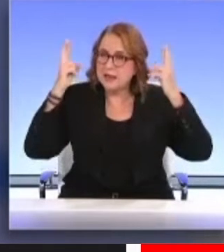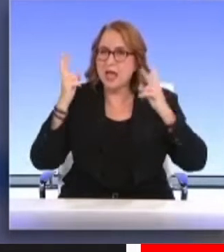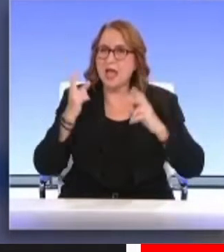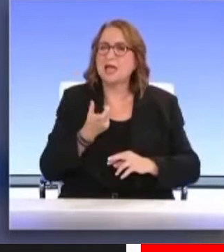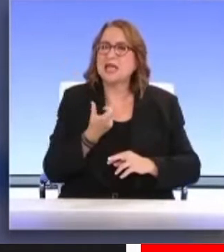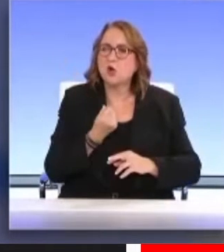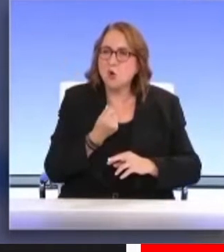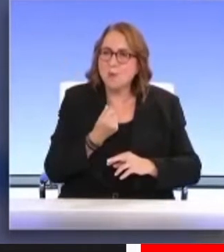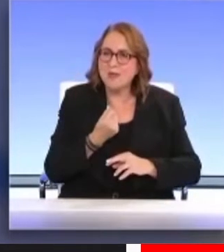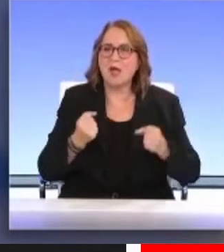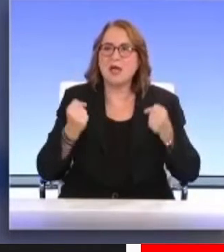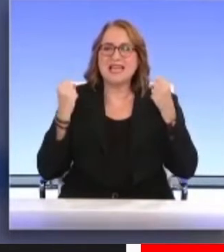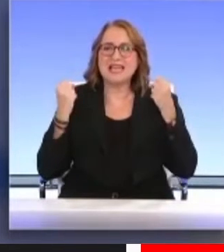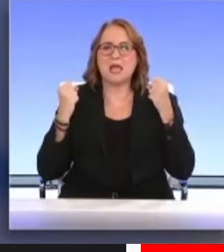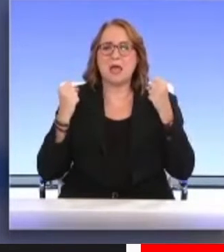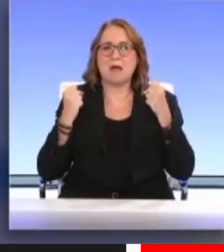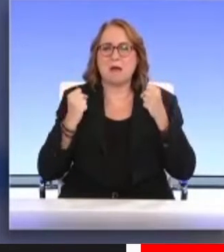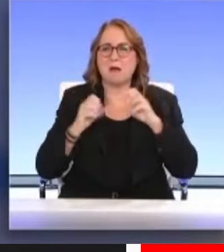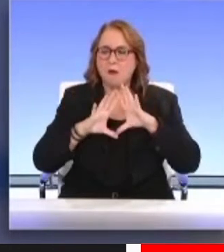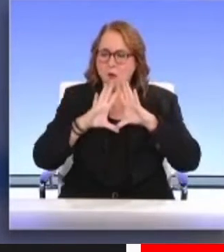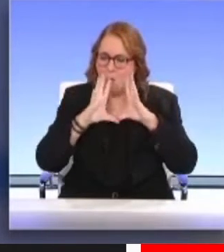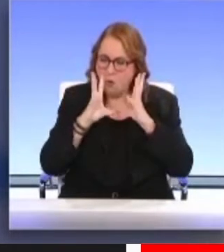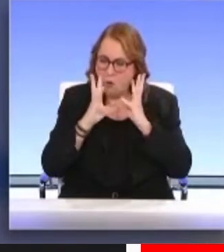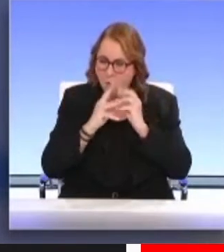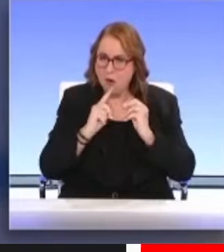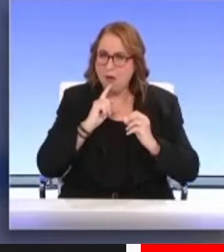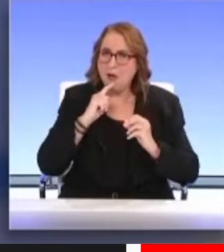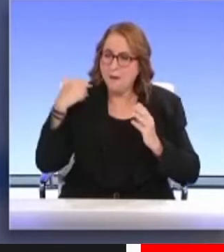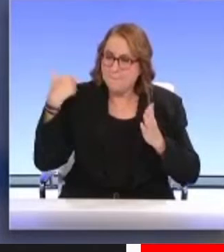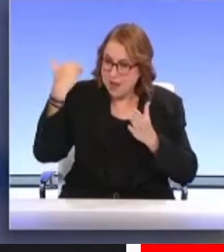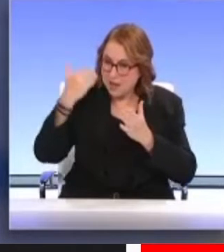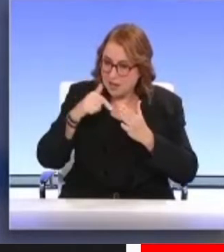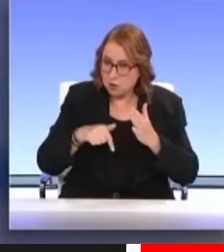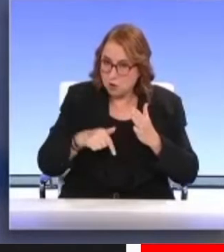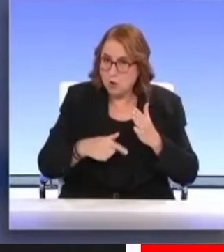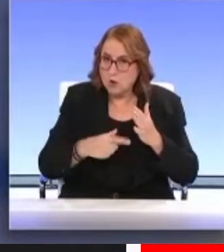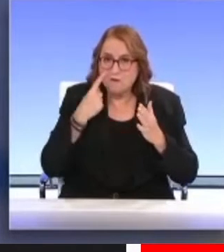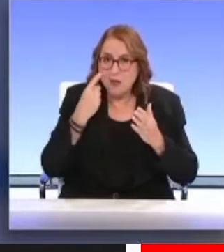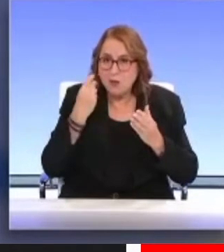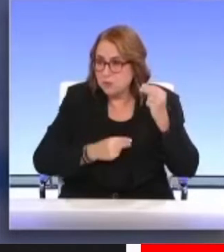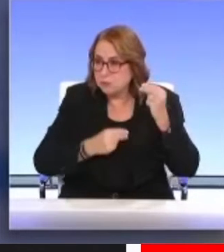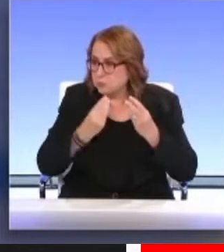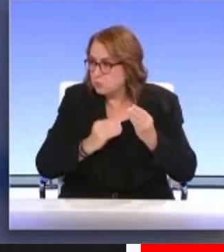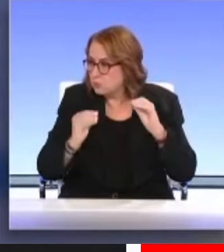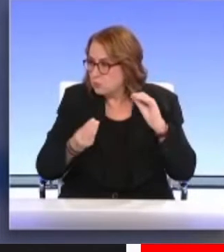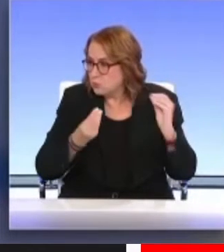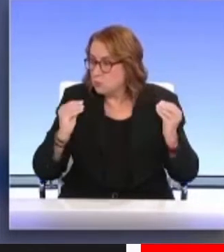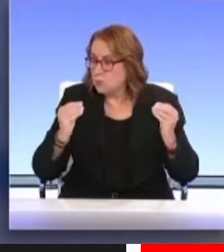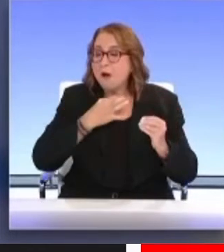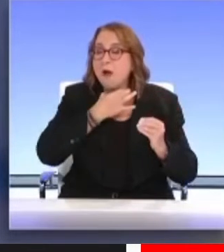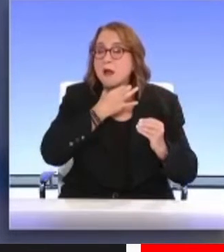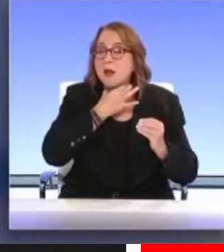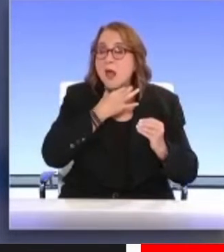που θέτουν πια επιτακτικά στο τραπέζι τα ίδια τα γεγονότα, αλλά και οι πρόσφατες